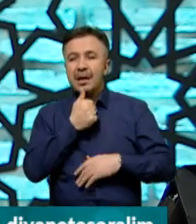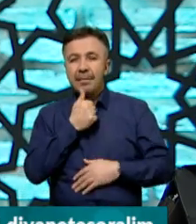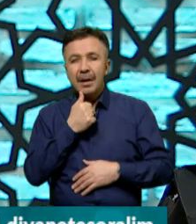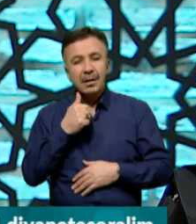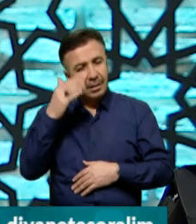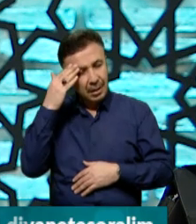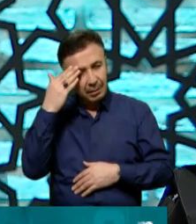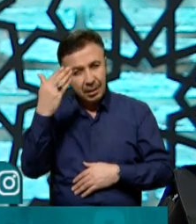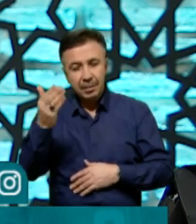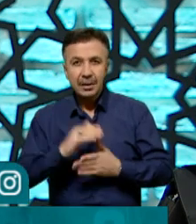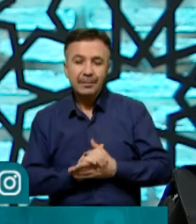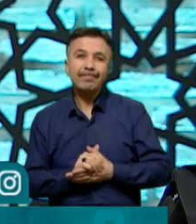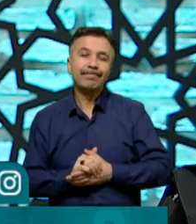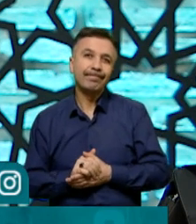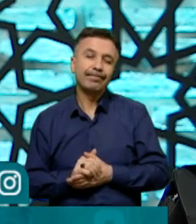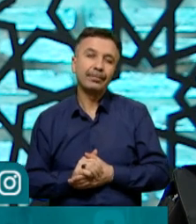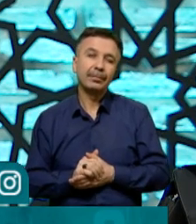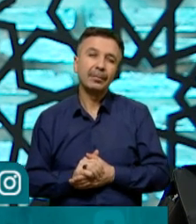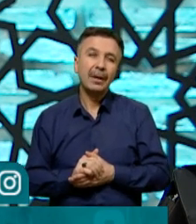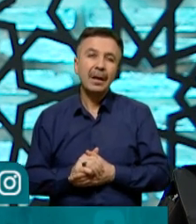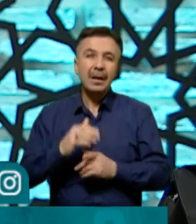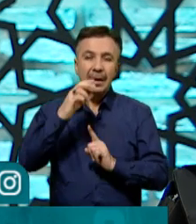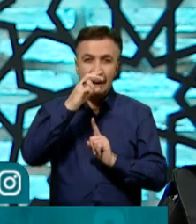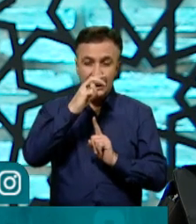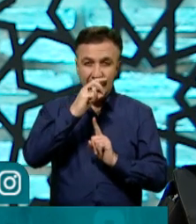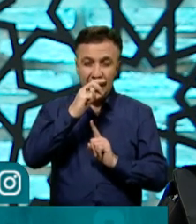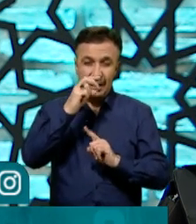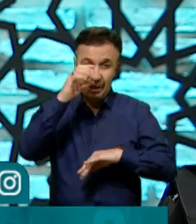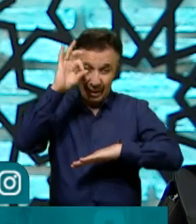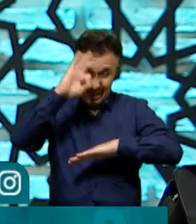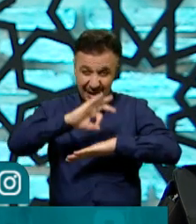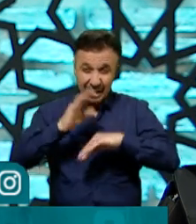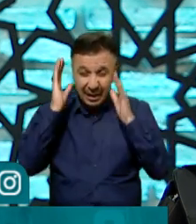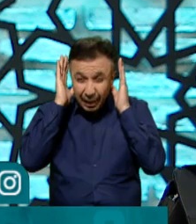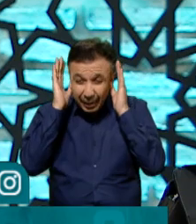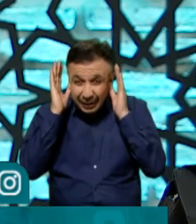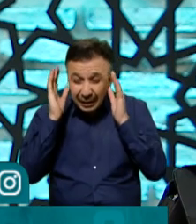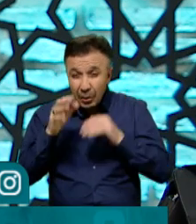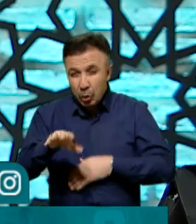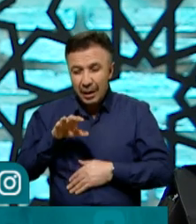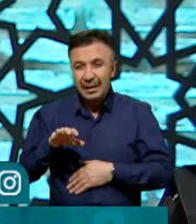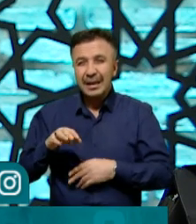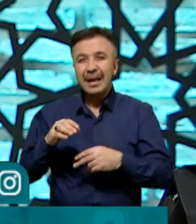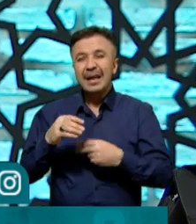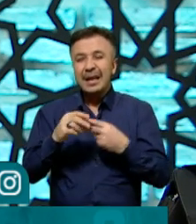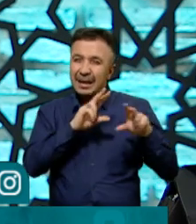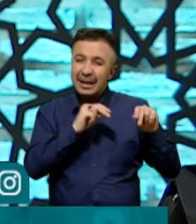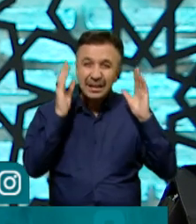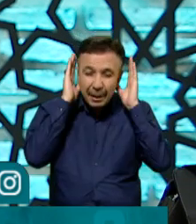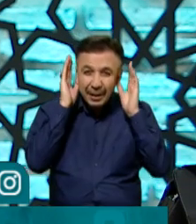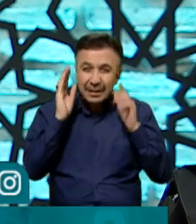efendim sizlere. İkindi namazının sünnetinde, yatsı namazının ilk sünnetinde ikinci rekatta